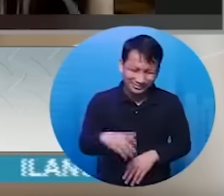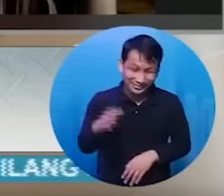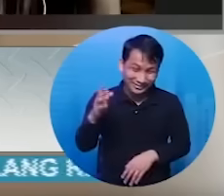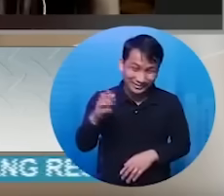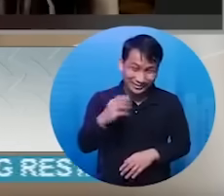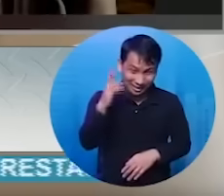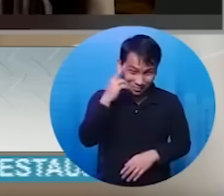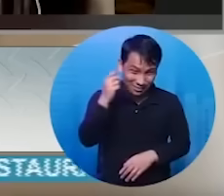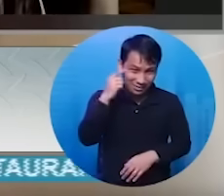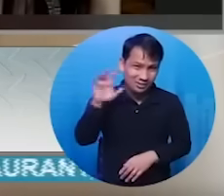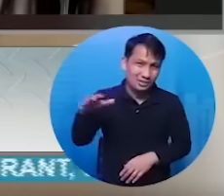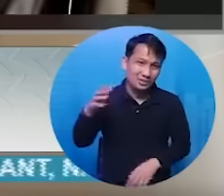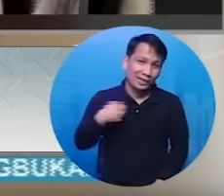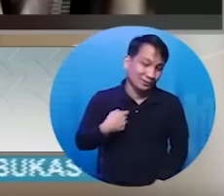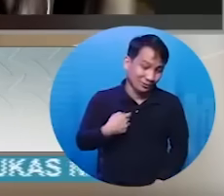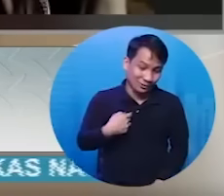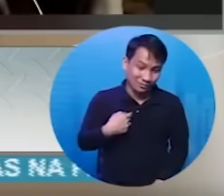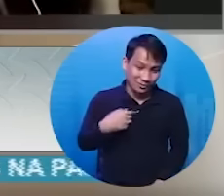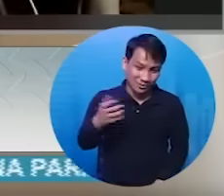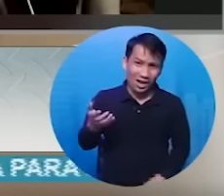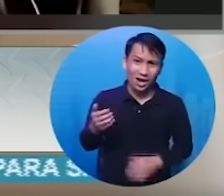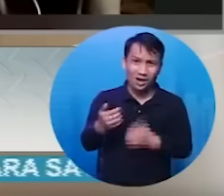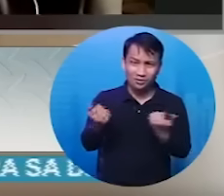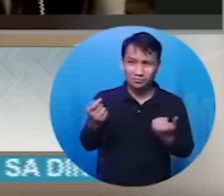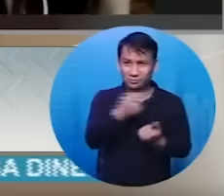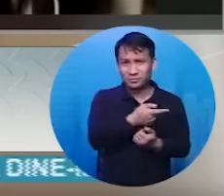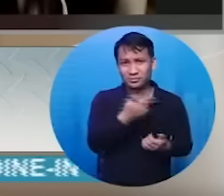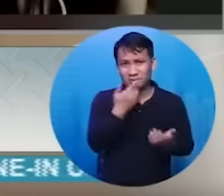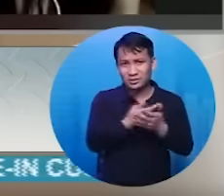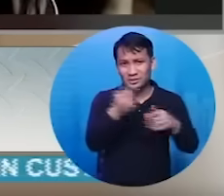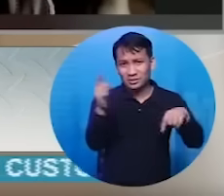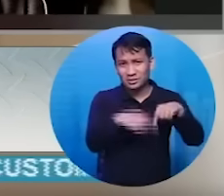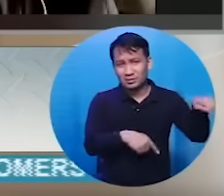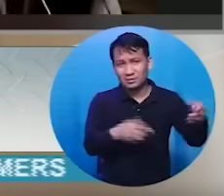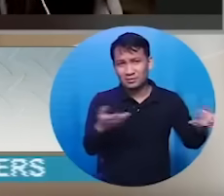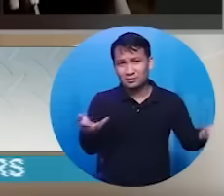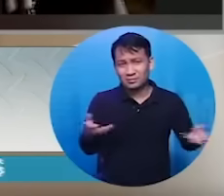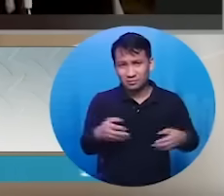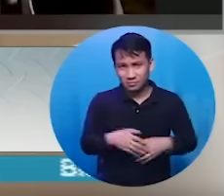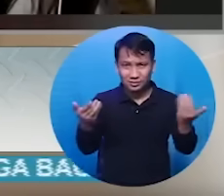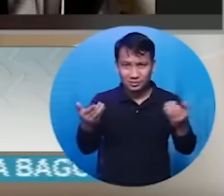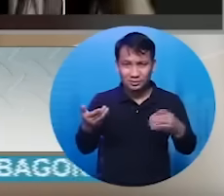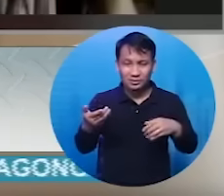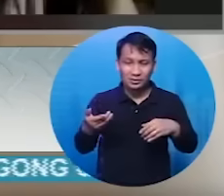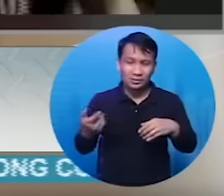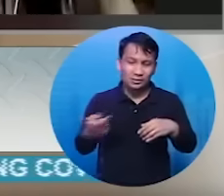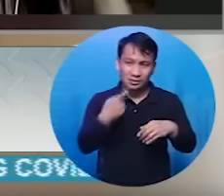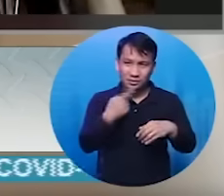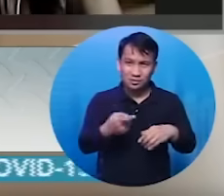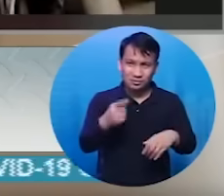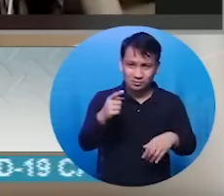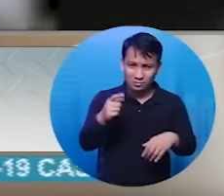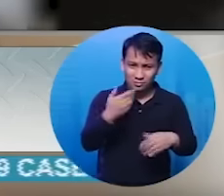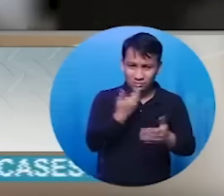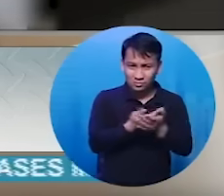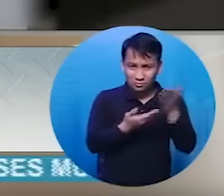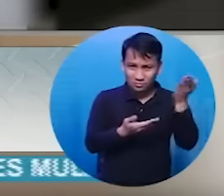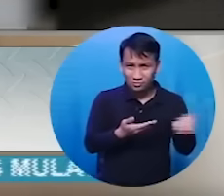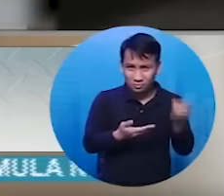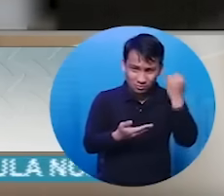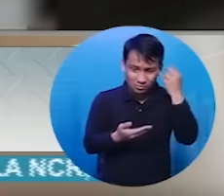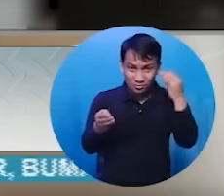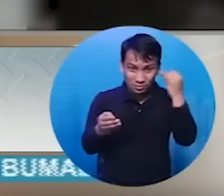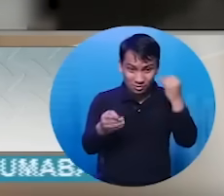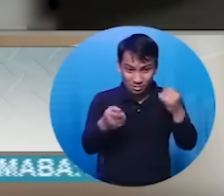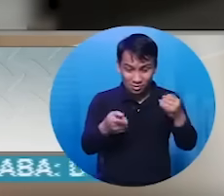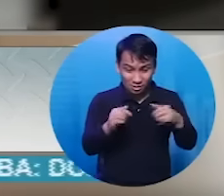Chairman, sorry, Chairman, uminit ang ulo ko. Paano naging mabait siya pag pinarusahan niya mga kapatid niya? Daig pa yung hayop. So, Chairman, sandali lang, paano naging mabait ang isang nagtutorture